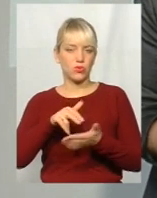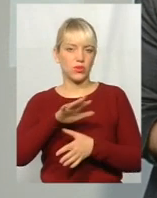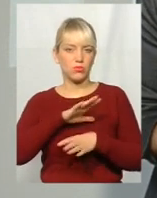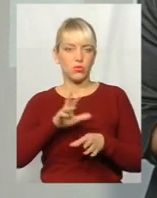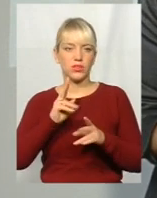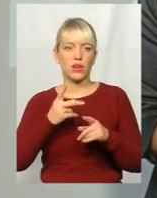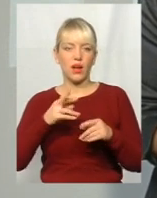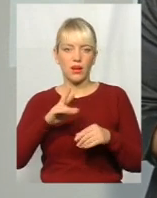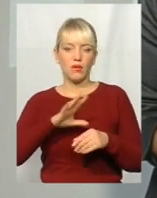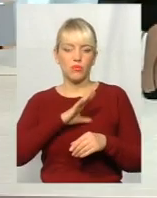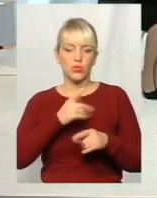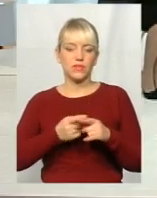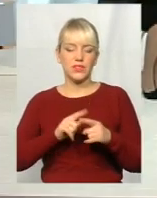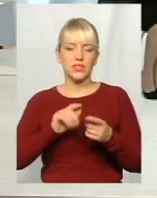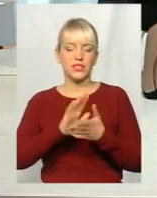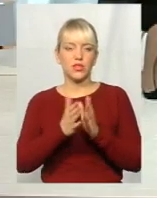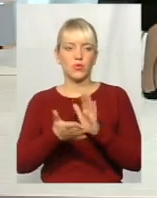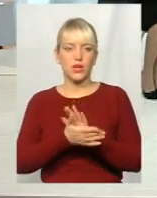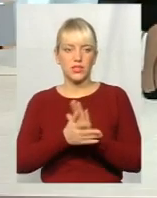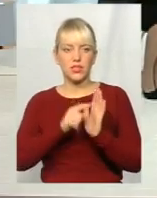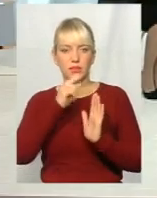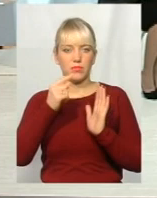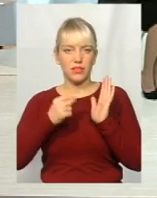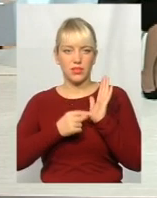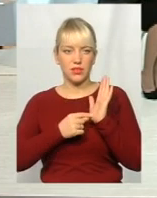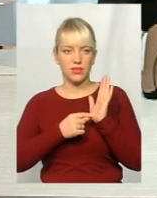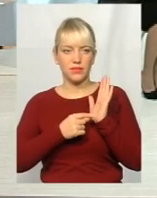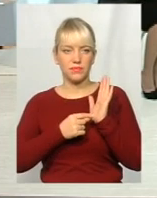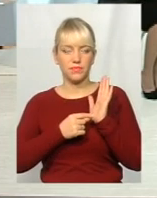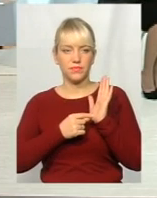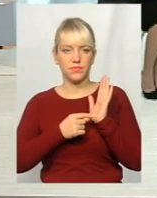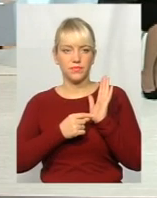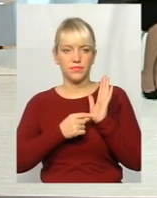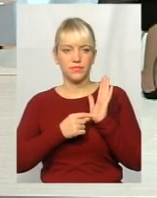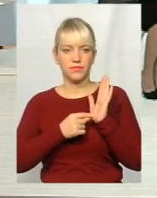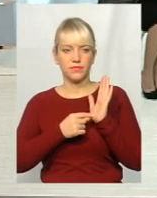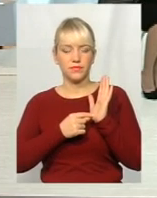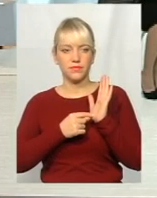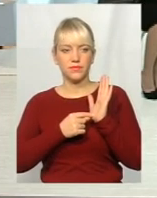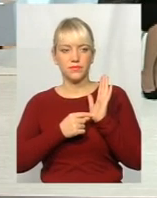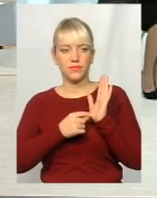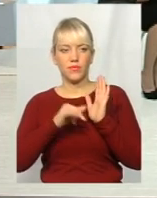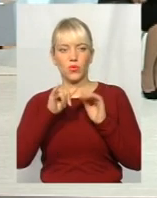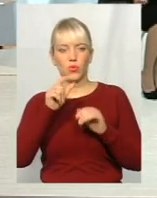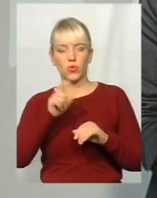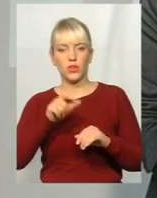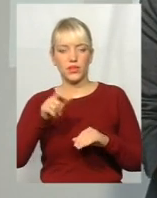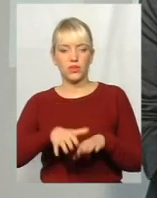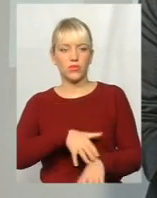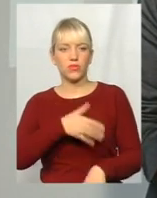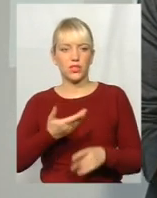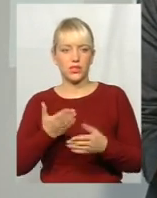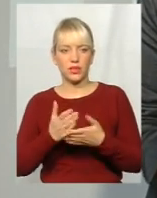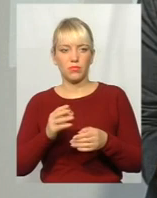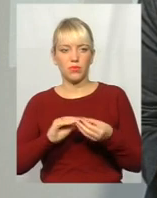Як бути в цій ситуації? Тобто в людей дуже, дуже довго є ці проблеми. Пан